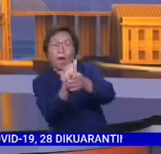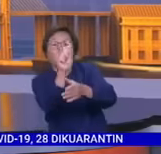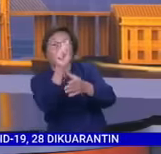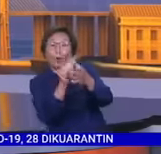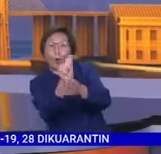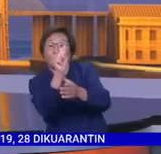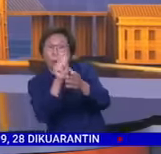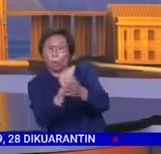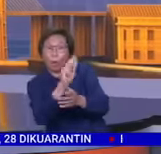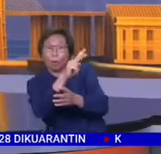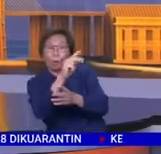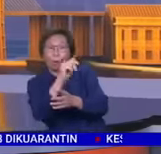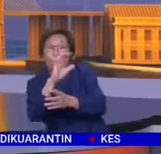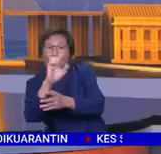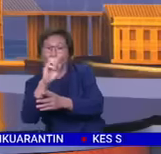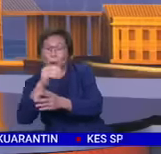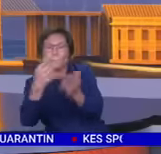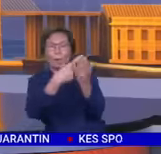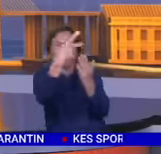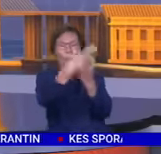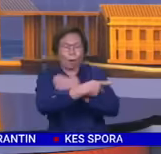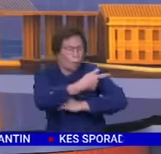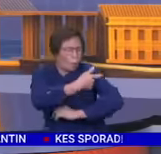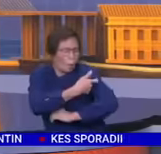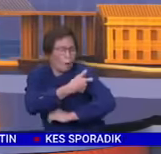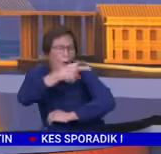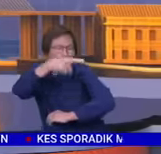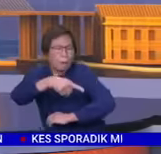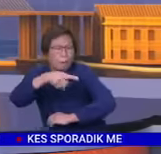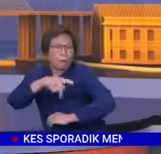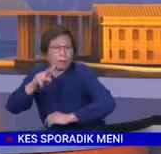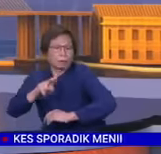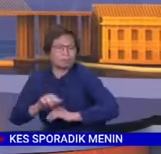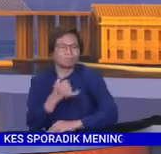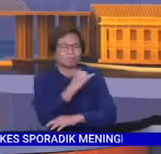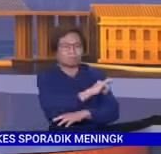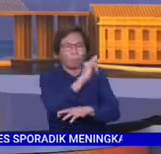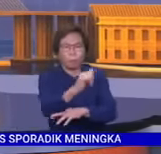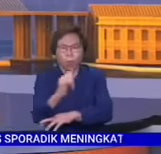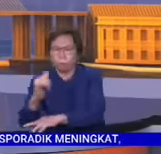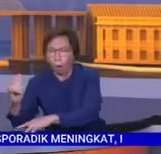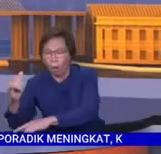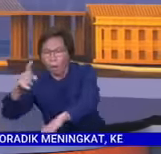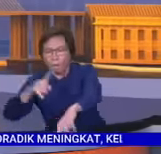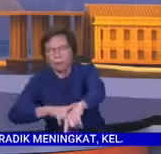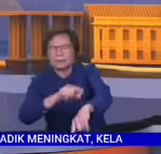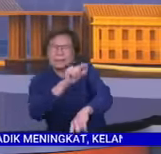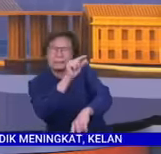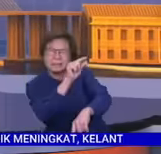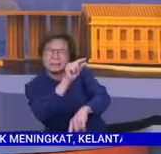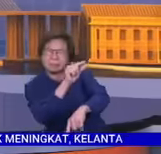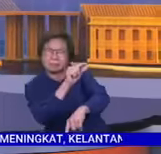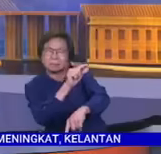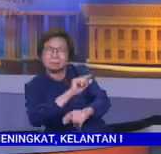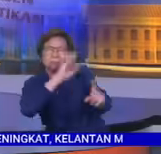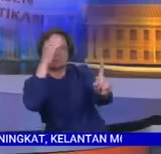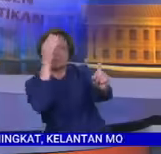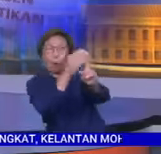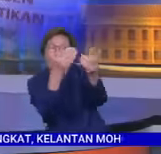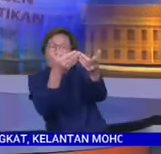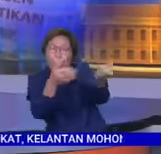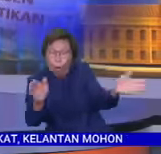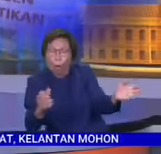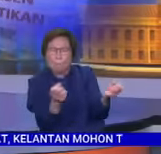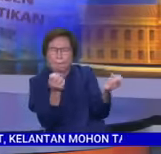komoditi of e-commerce bersih program pemberian vaksin PV secara bergerak dalam tempoh terdekat pihaknya menyasar kan